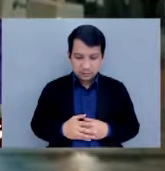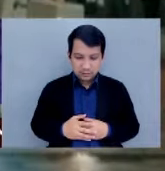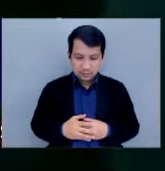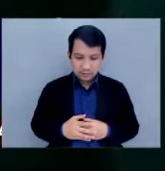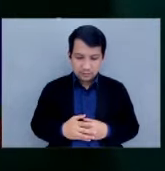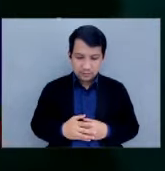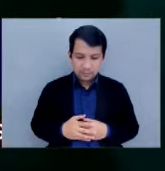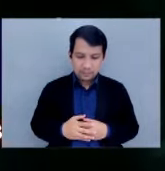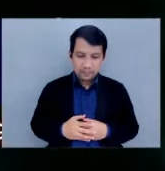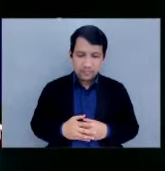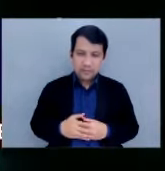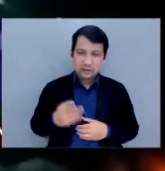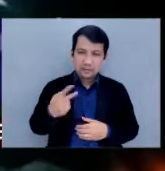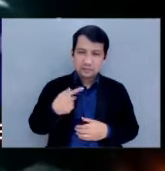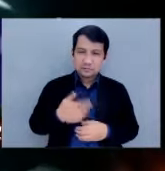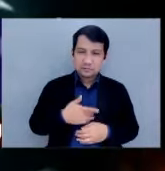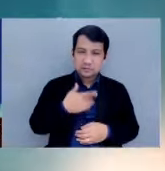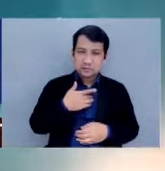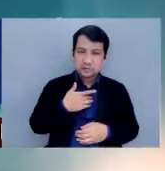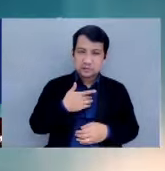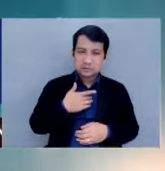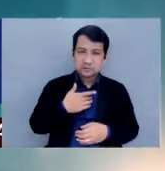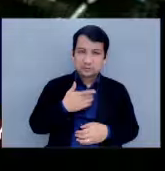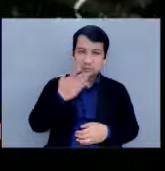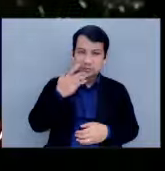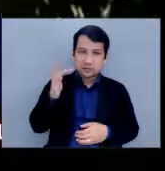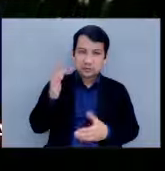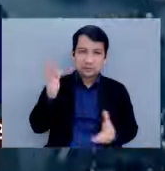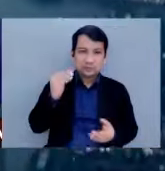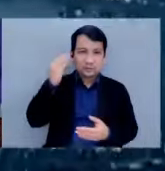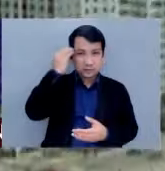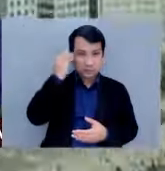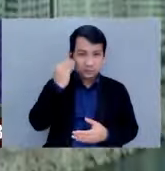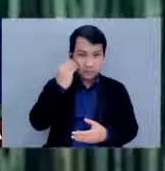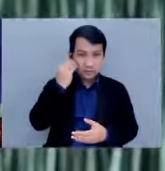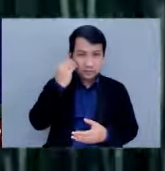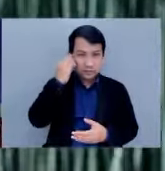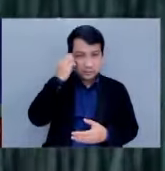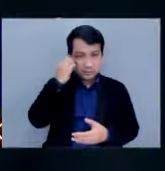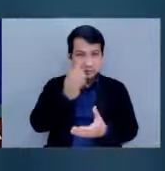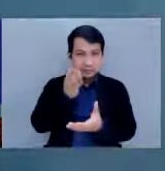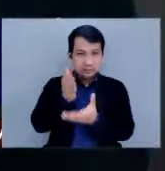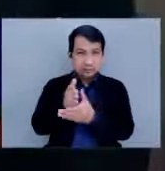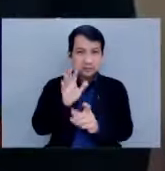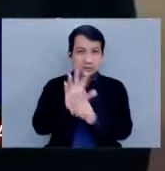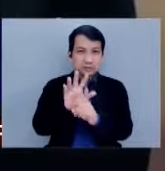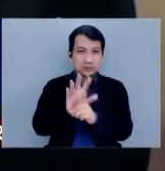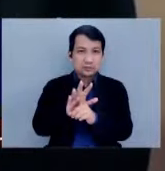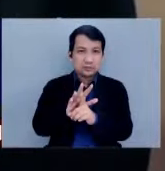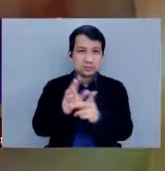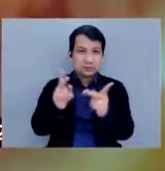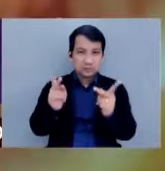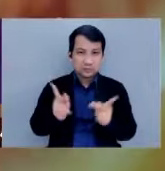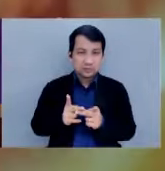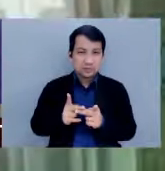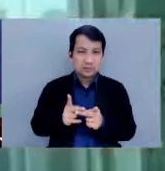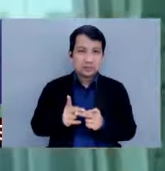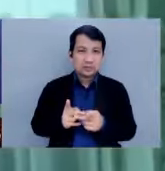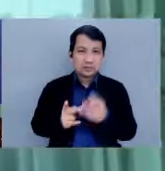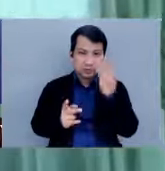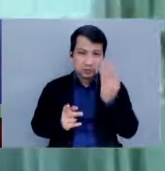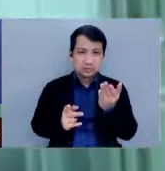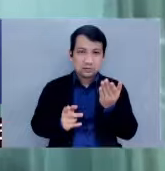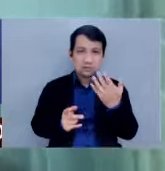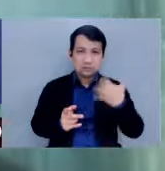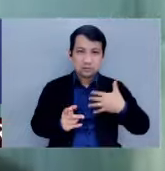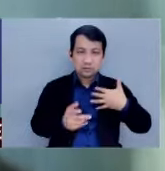Meron ding feels na parang ang sarap mag-Korea at puntahan ang mga sikat na location doon. At nakaka-amaze din ang